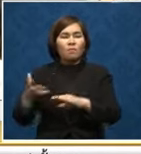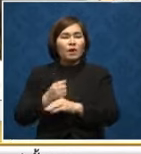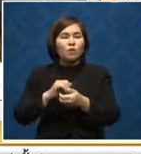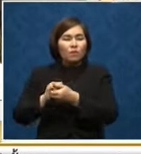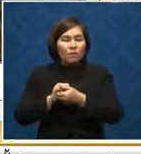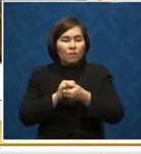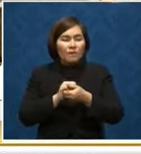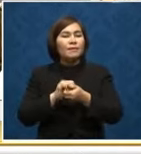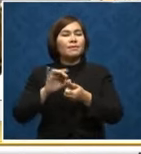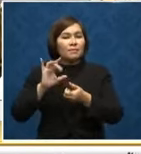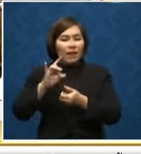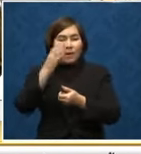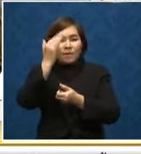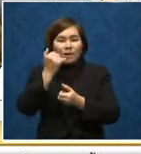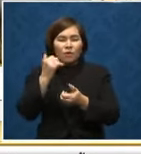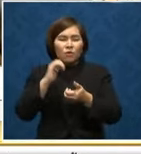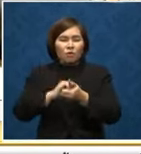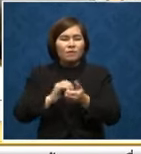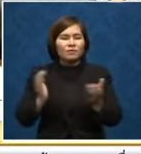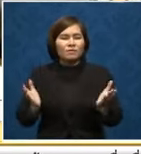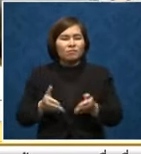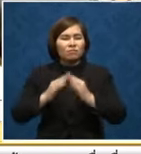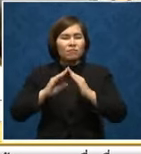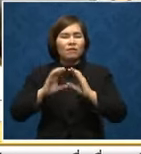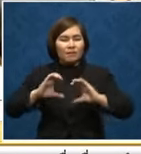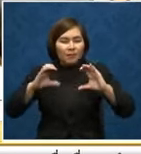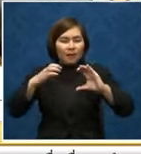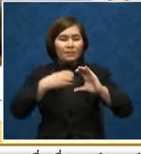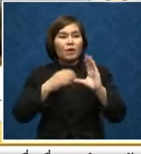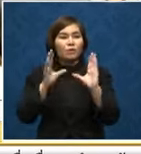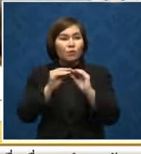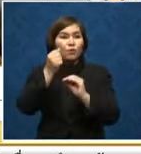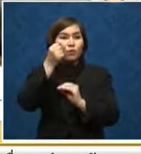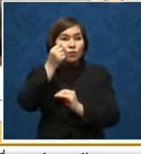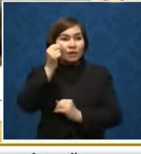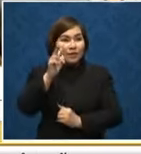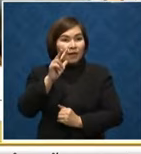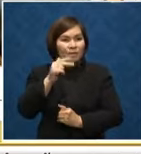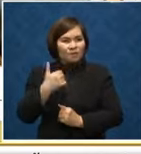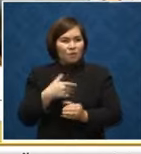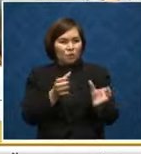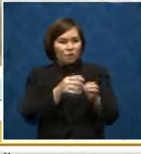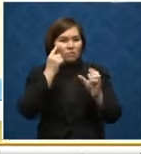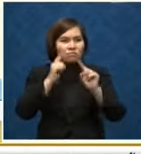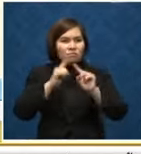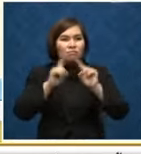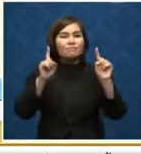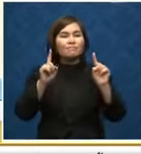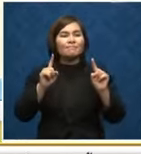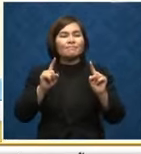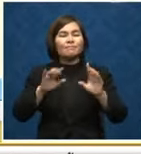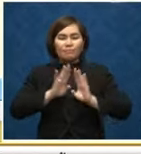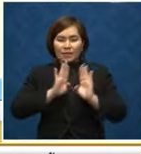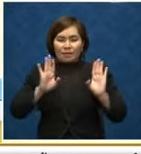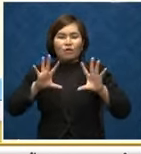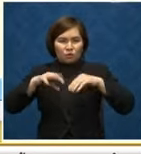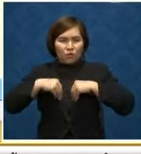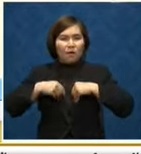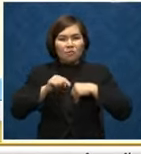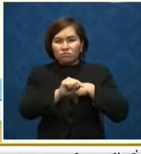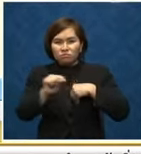รจาในเรื่องของการร่วมรัฐบาลกันอยู่เนี่ยได้เสนอ3วันนะครับแต่แน่นอนมีความเห็นต่างซึ่งพวกเรายอมรับฟังครับท่านประธาน